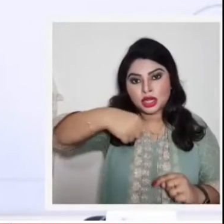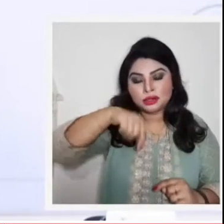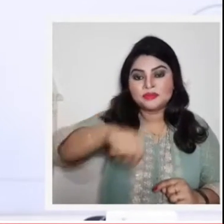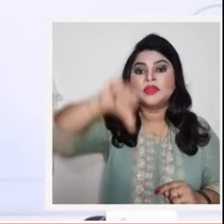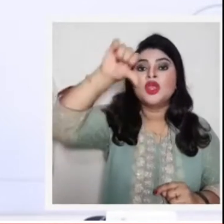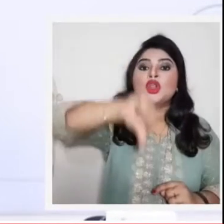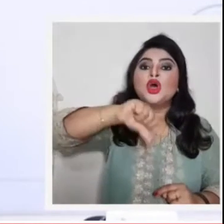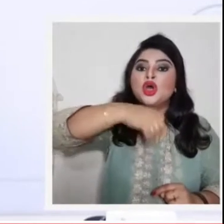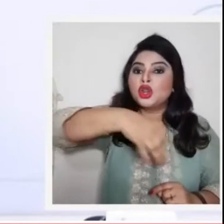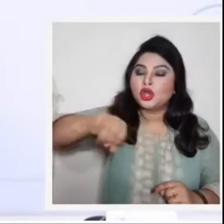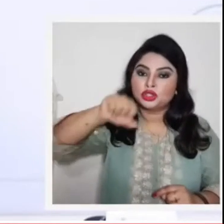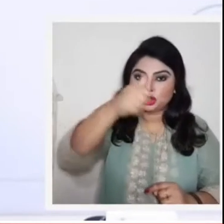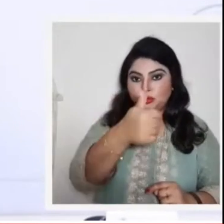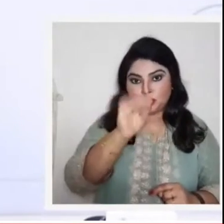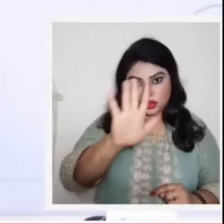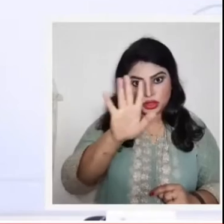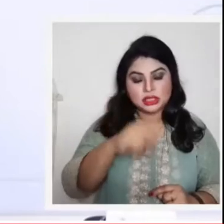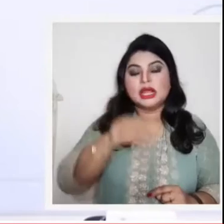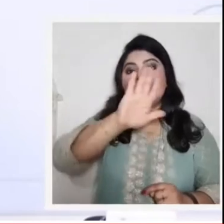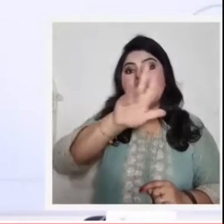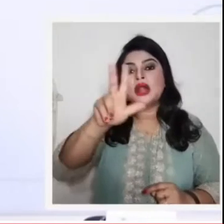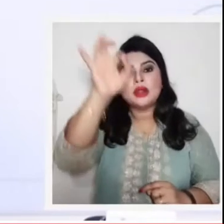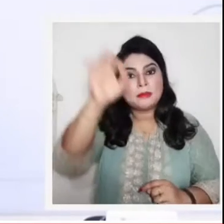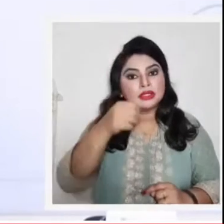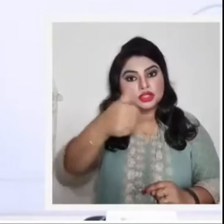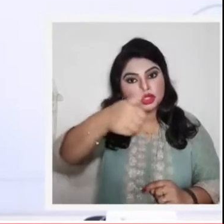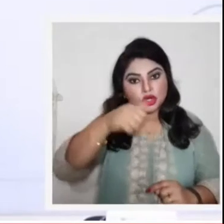2,55,113 জনের করোনা শনাক্ত হয়েছে। করোনায় মোট মারা গেছেন